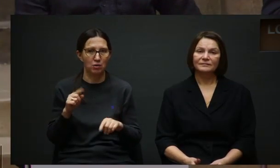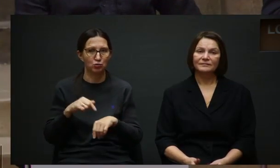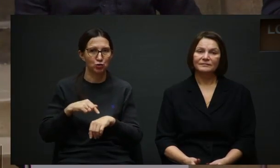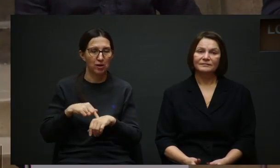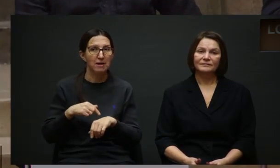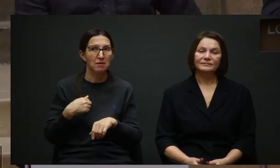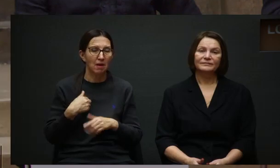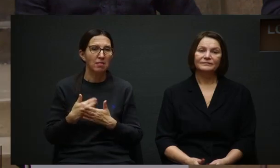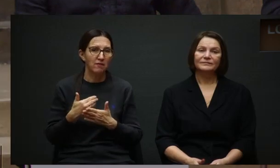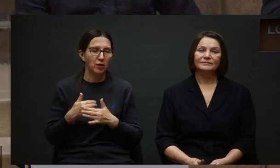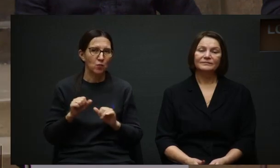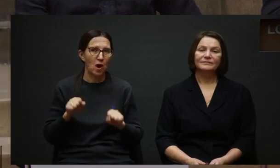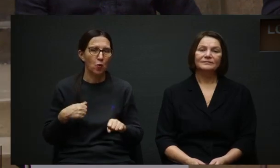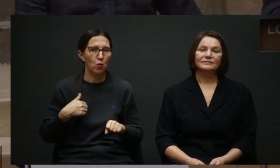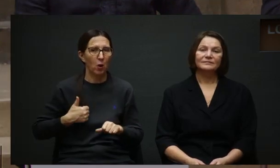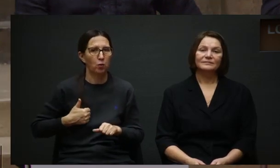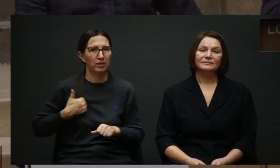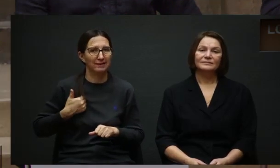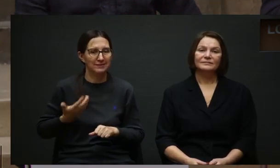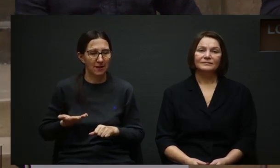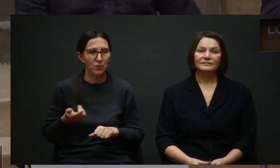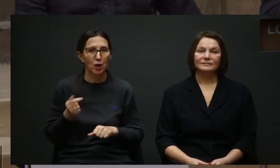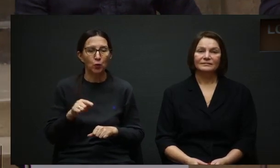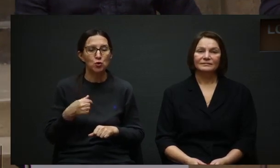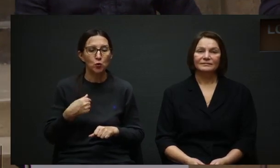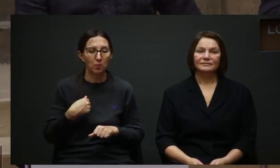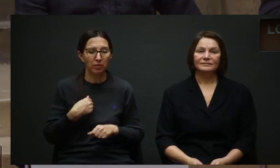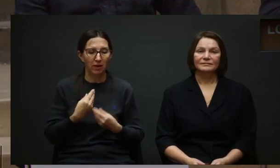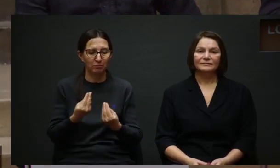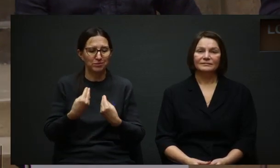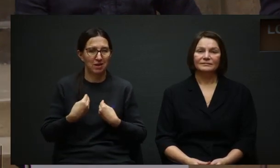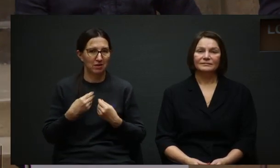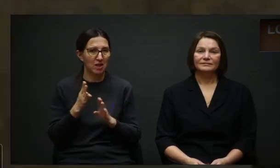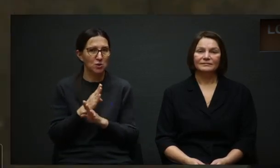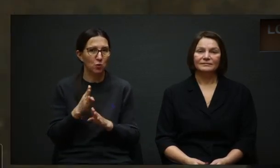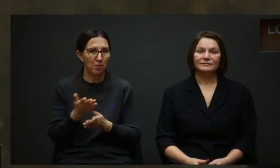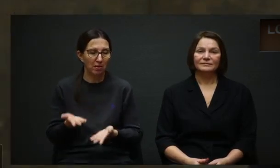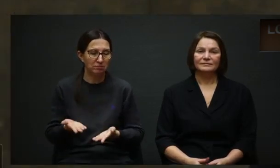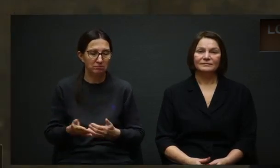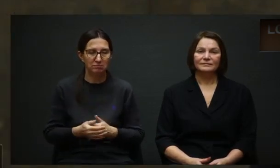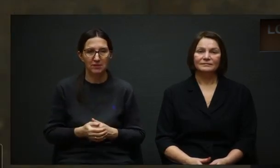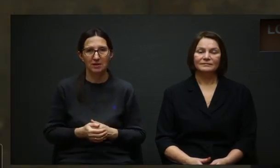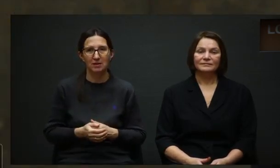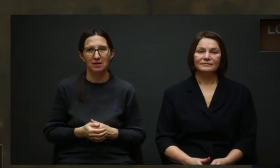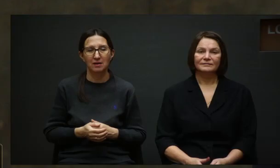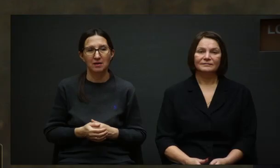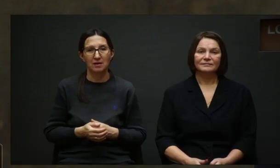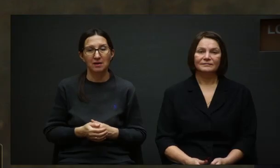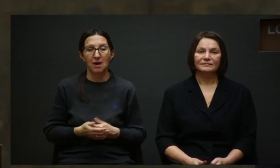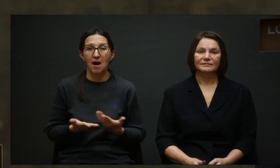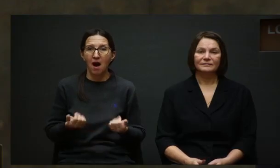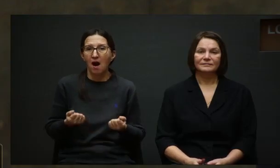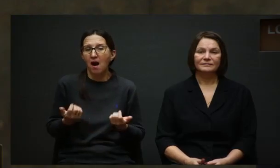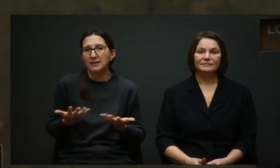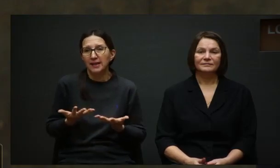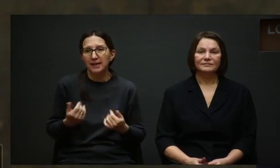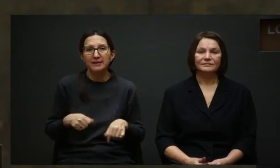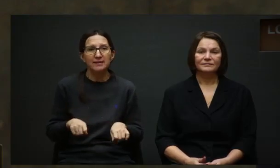чем я, наверное, могу гордиться, то, что мне подарила судьба. А вот из каких-то